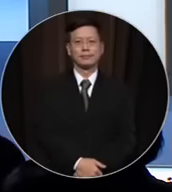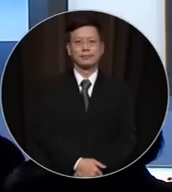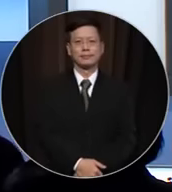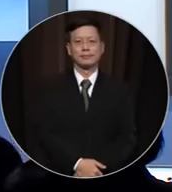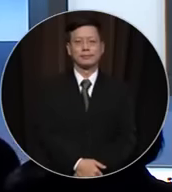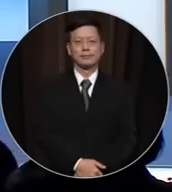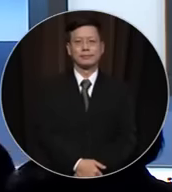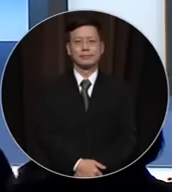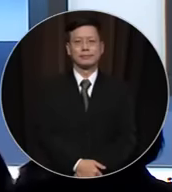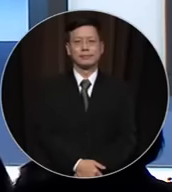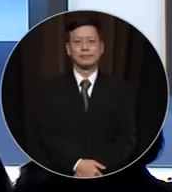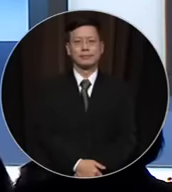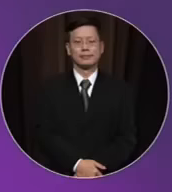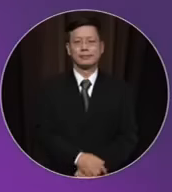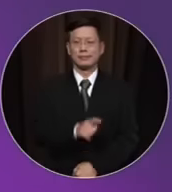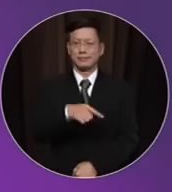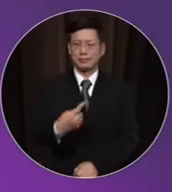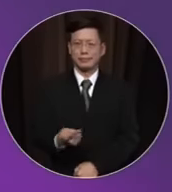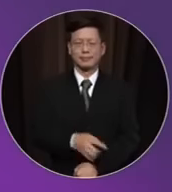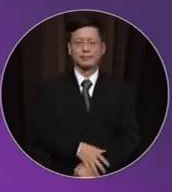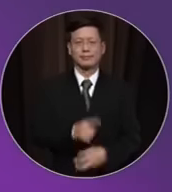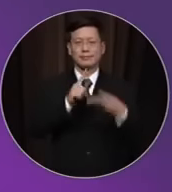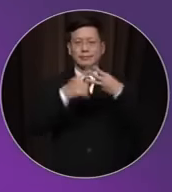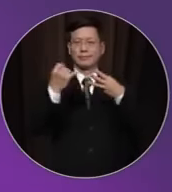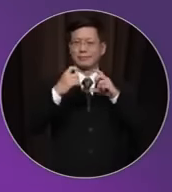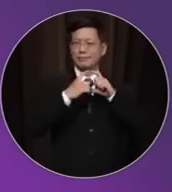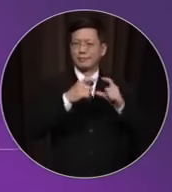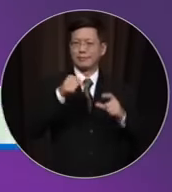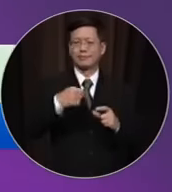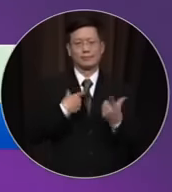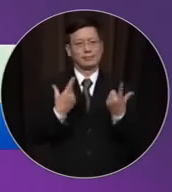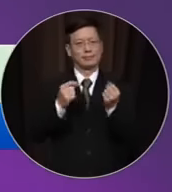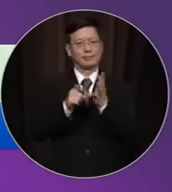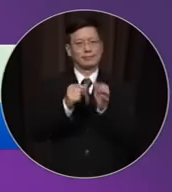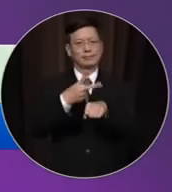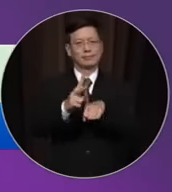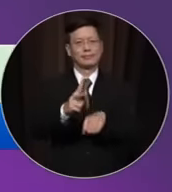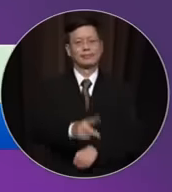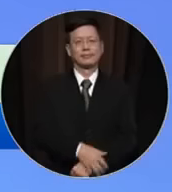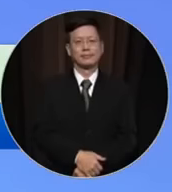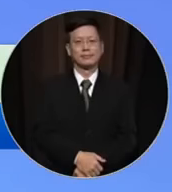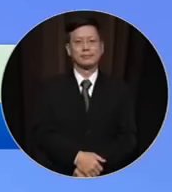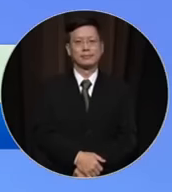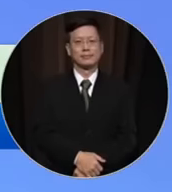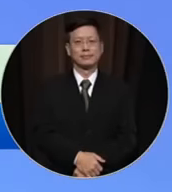象。 接下来我们请王如雪女士回答，时间2分钟。